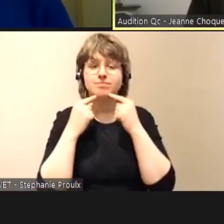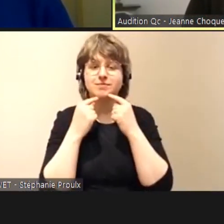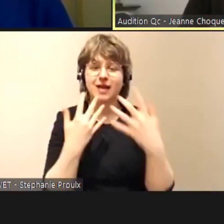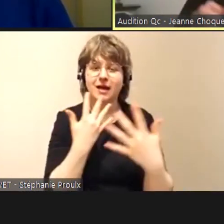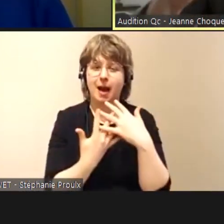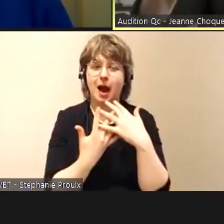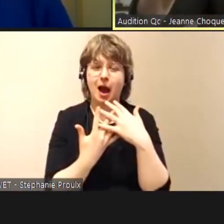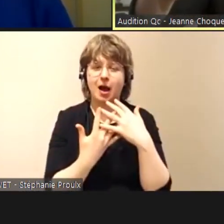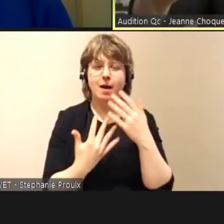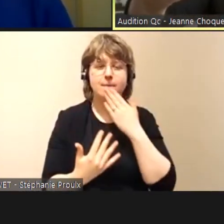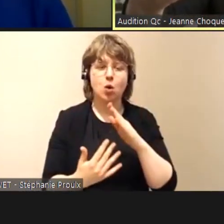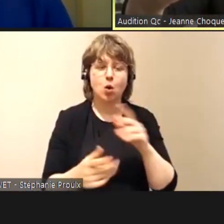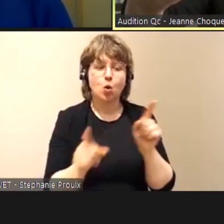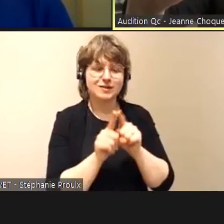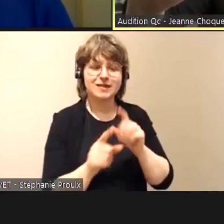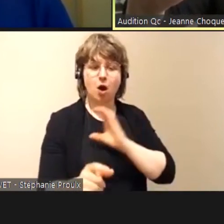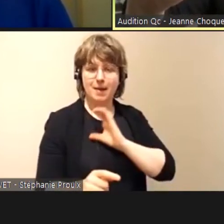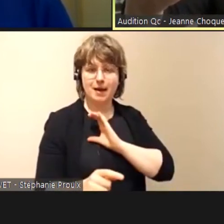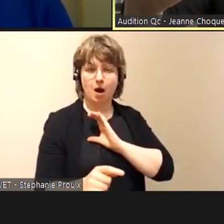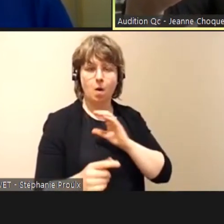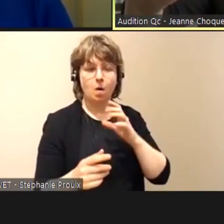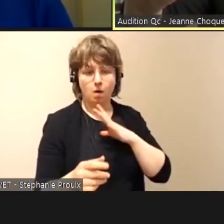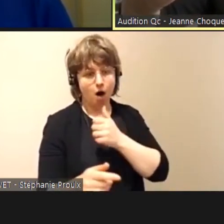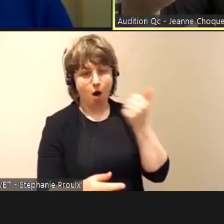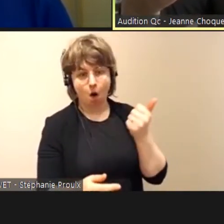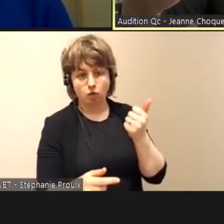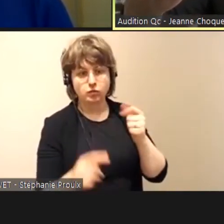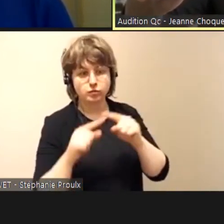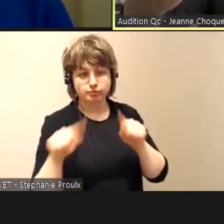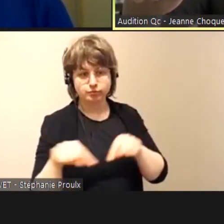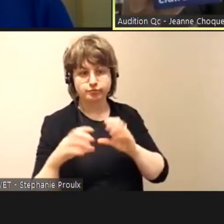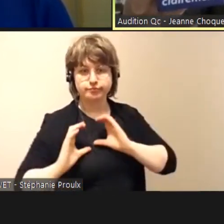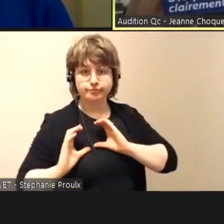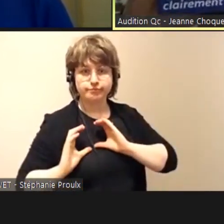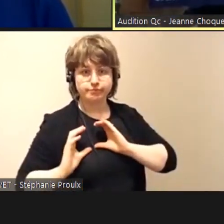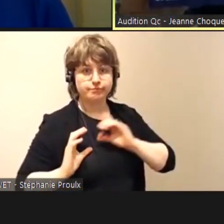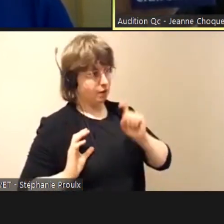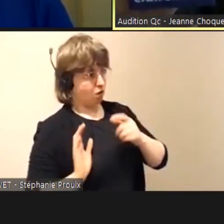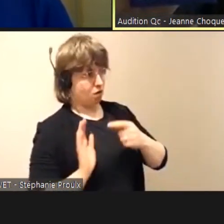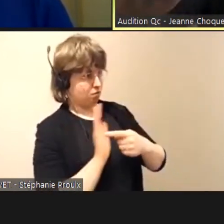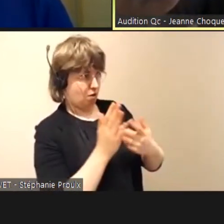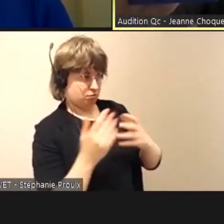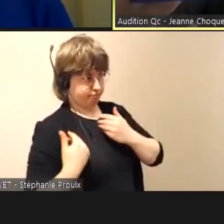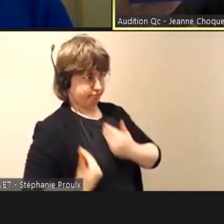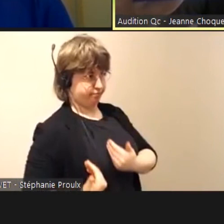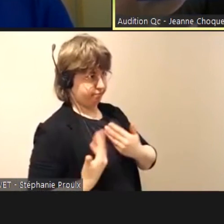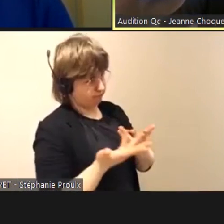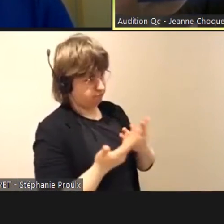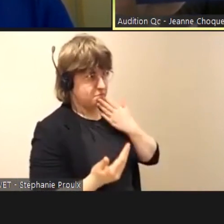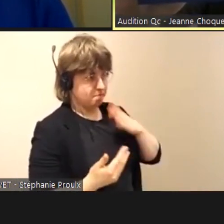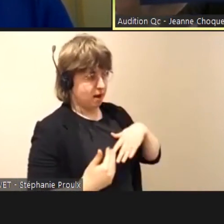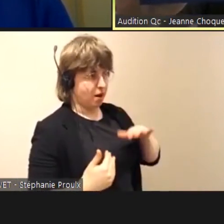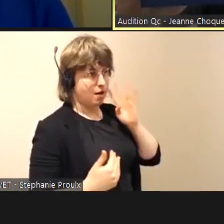deux autres badges, deux autres macarons, parce qu'il faut dire aux gens qu'est-ce qu'on veut, qu'est-ce qu'on attend d'eux. Alors, soit